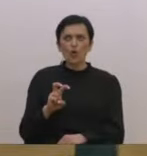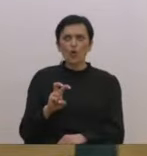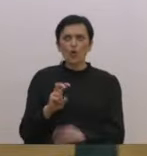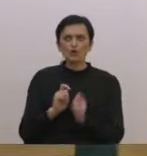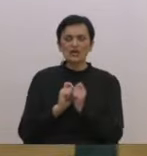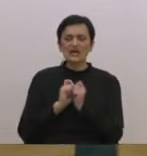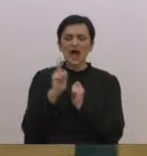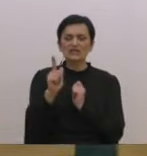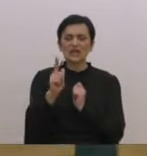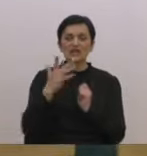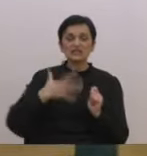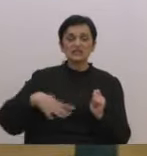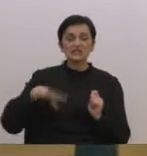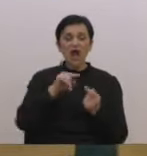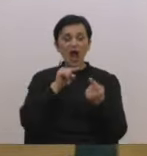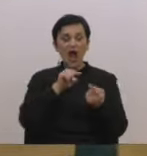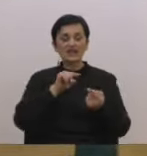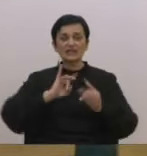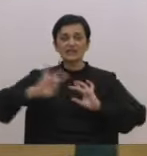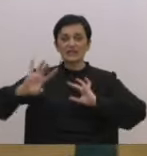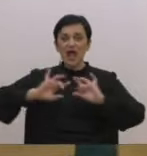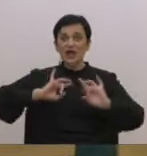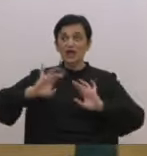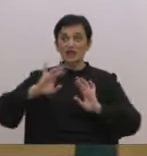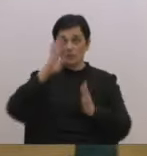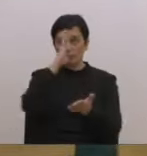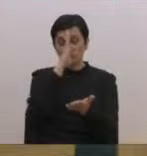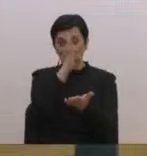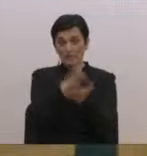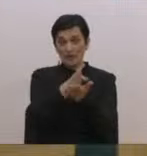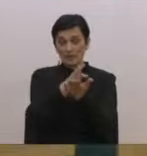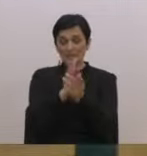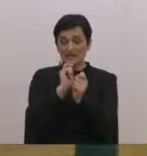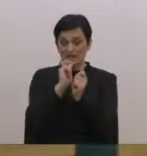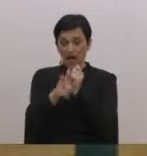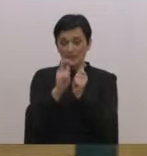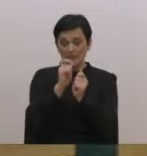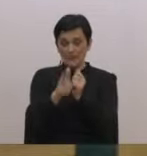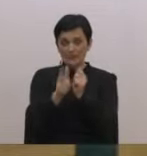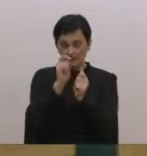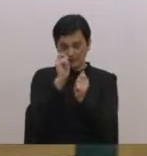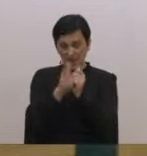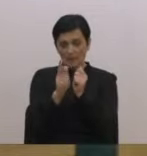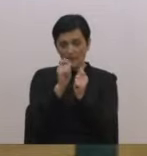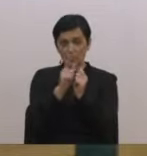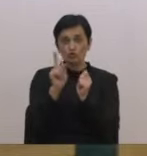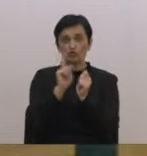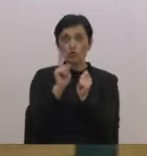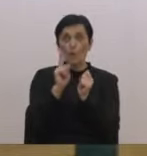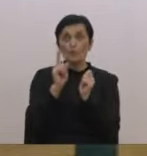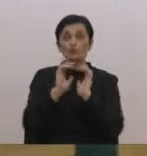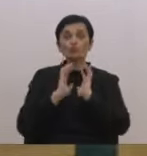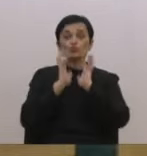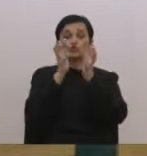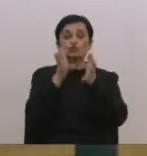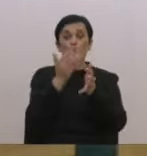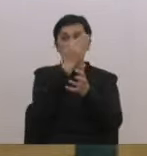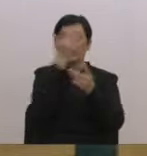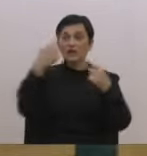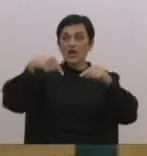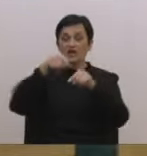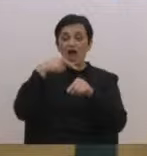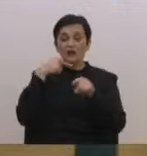გადაიხადეს საქართველოს ანტირეკლამაში. ანუ პირდაპირ აფინანსებდნენ აფინანსებდნენ მთელი სოფლიო საზოგადოებისთვის, ეთქვათ რომ